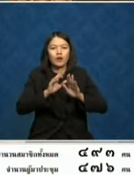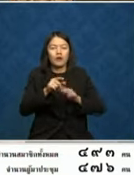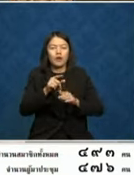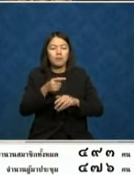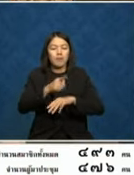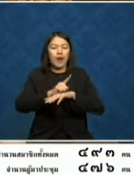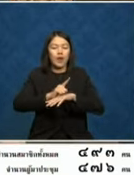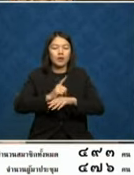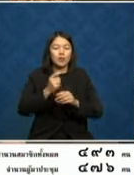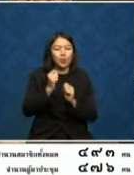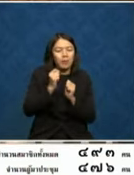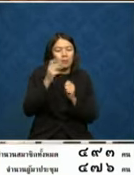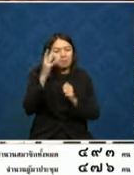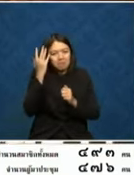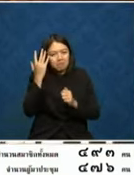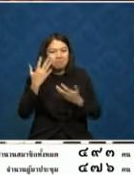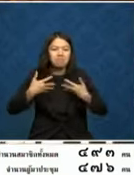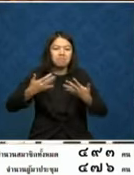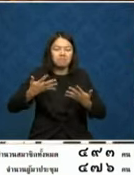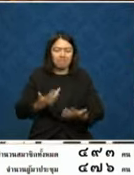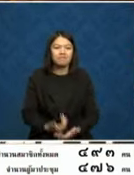ใ